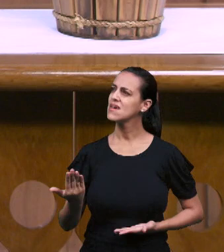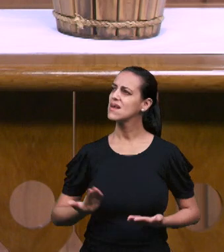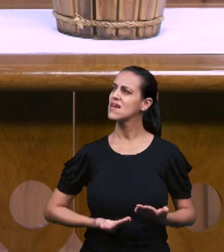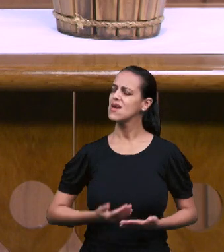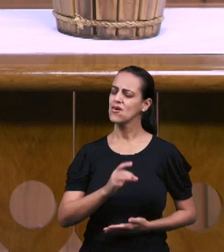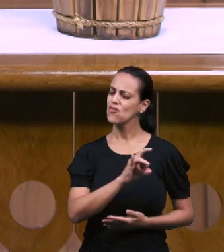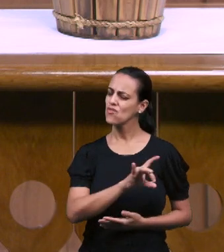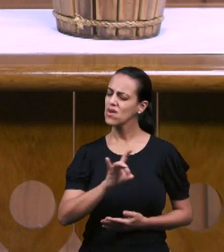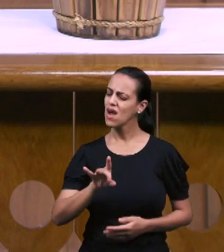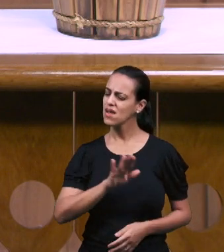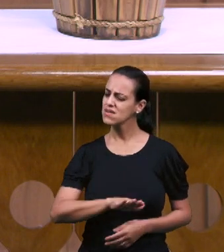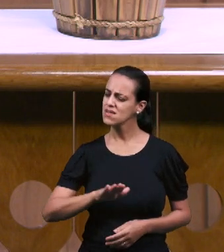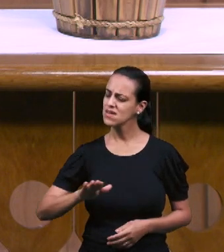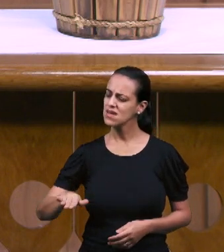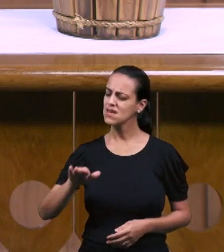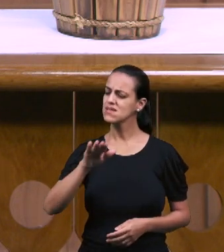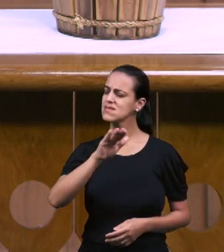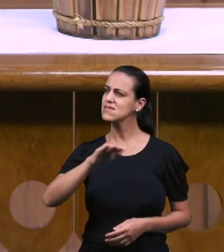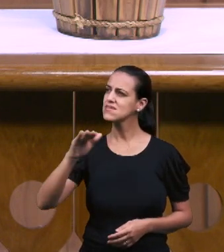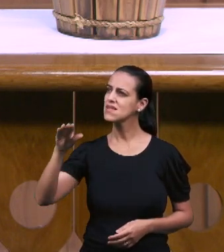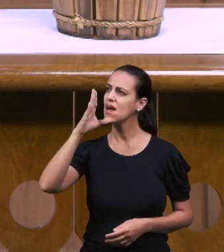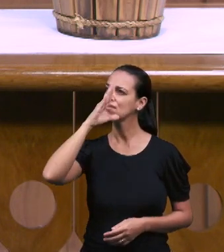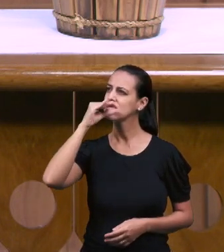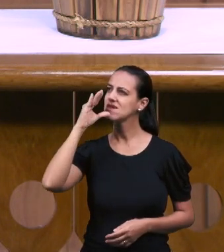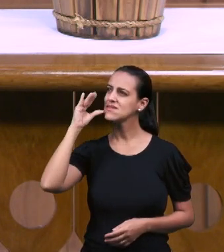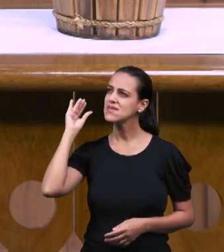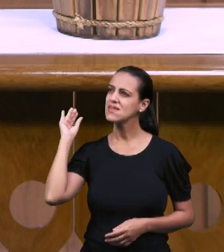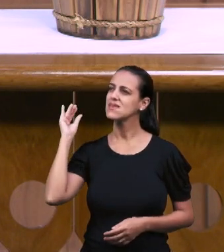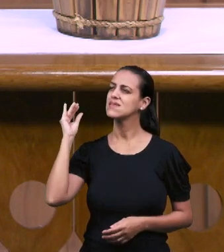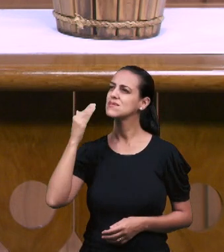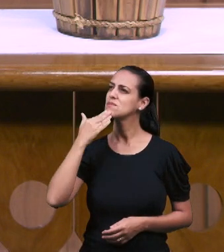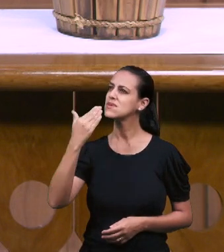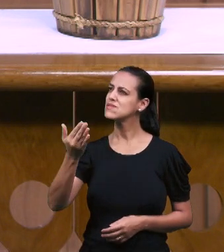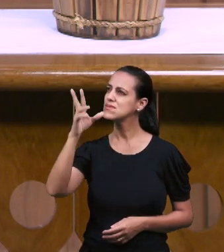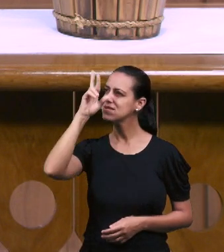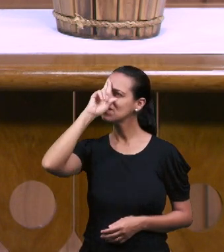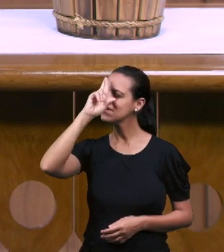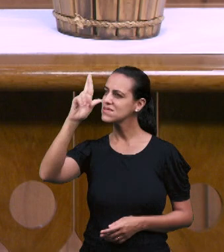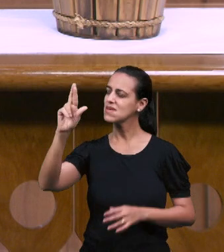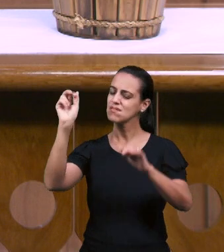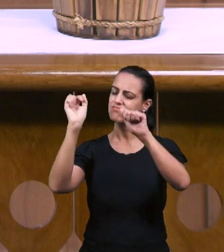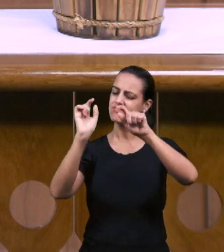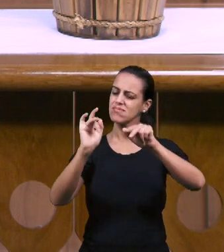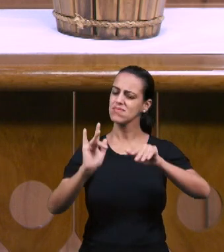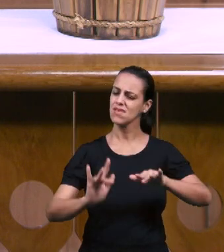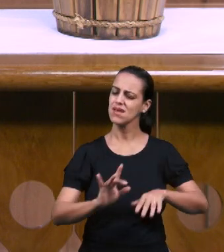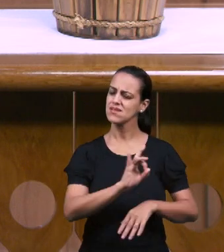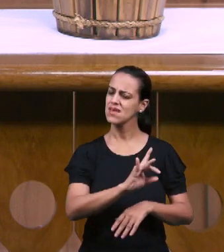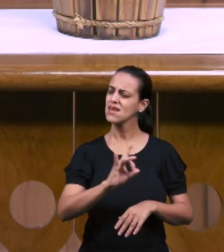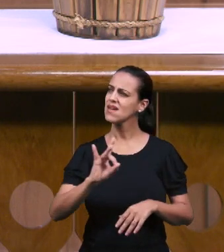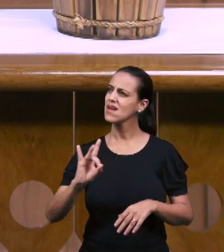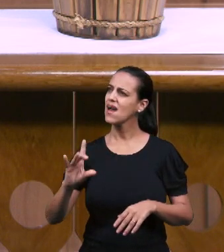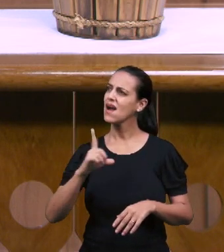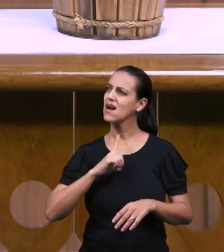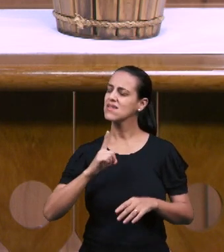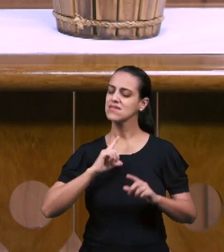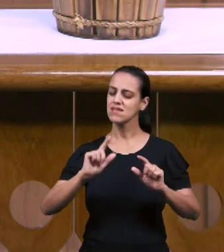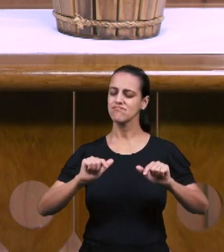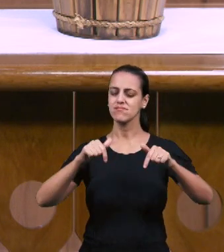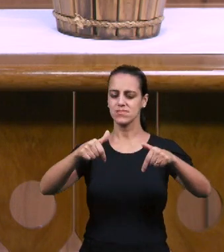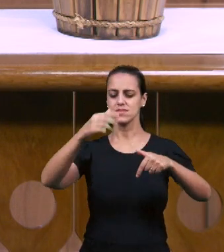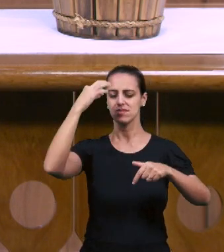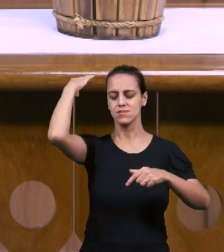enfant intermédiaire et adolescent, qu'il soit sur l'opération de ton Saint-Esprit en ce